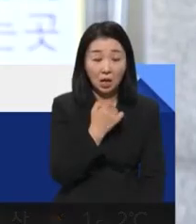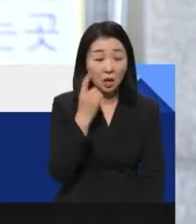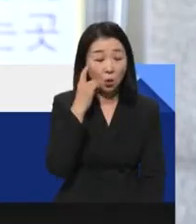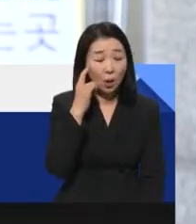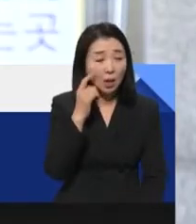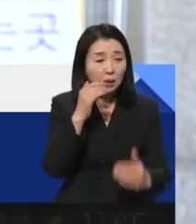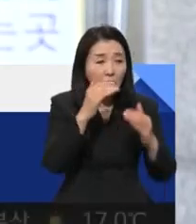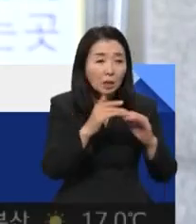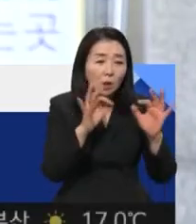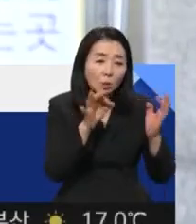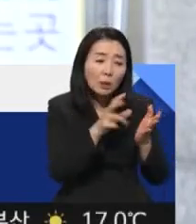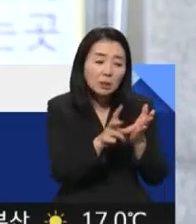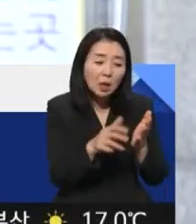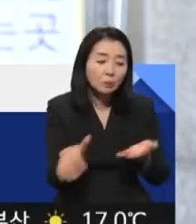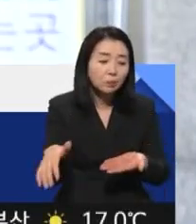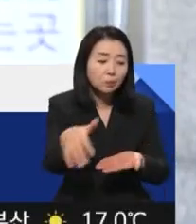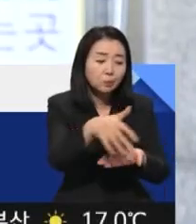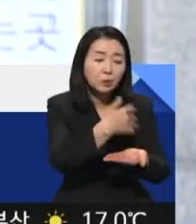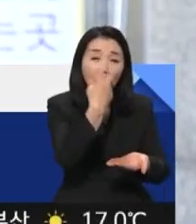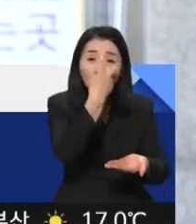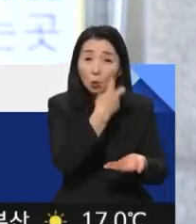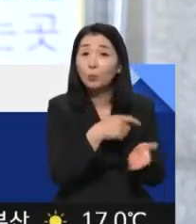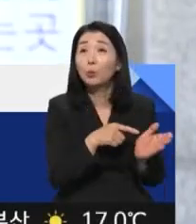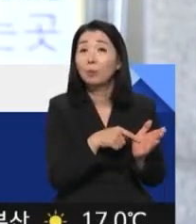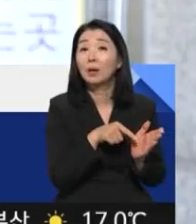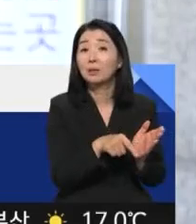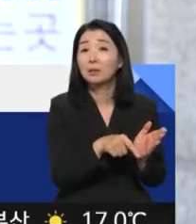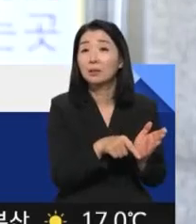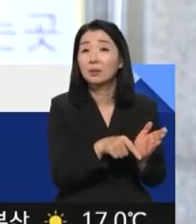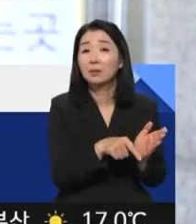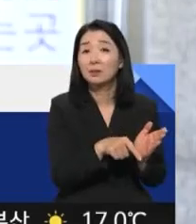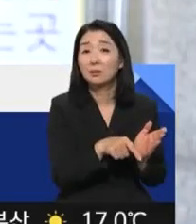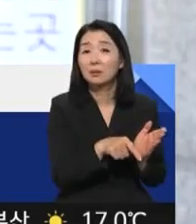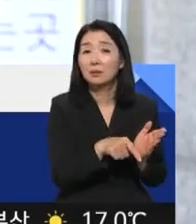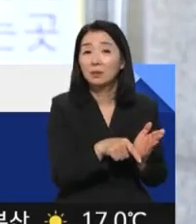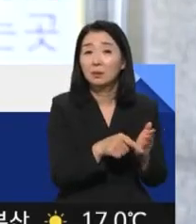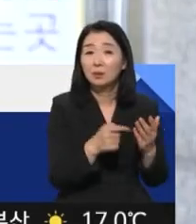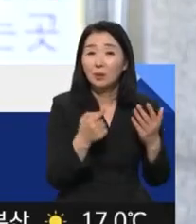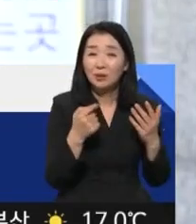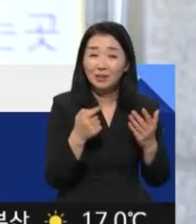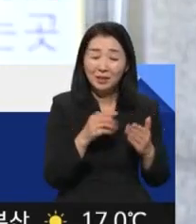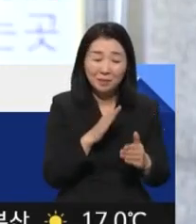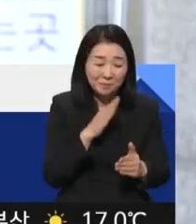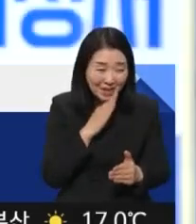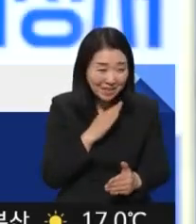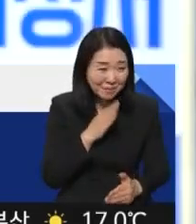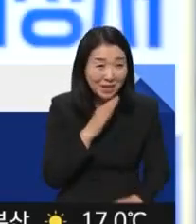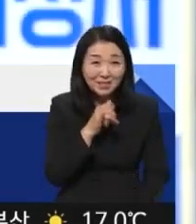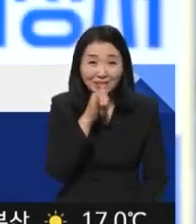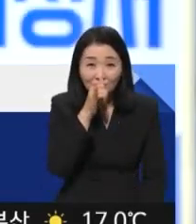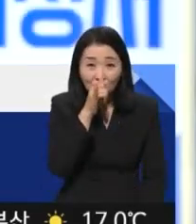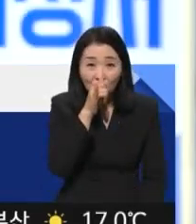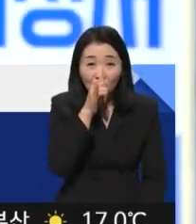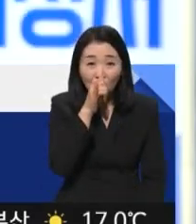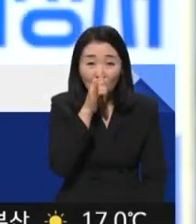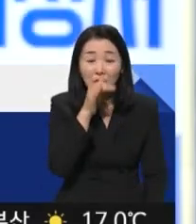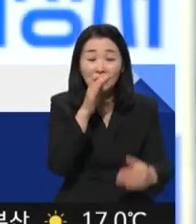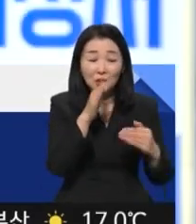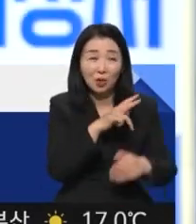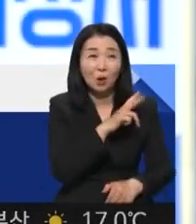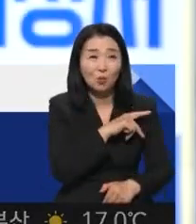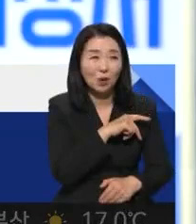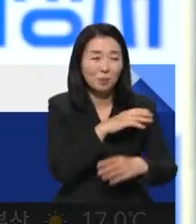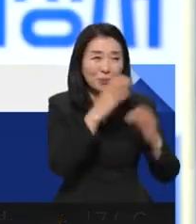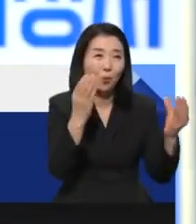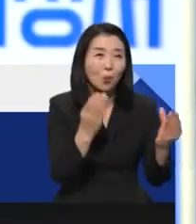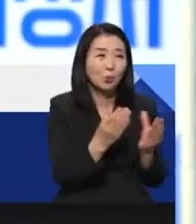가지 자료들을 종합적으로 검토해서 사실 확정 부분에 대해서는 전체 우리 의원님들